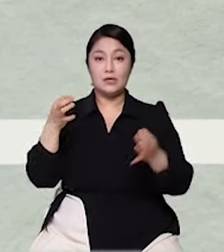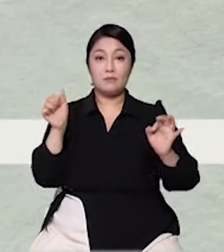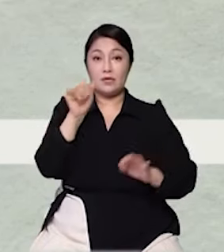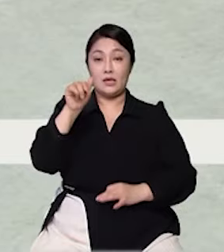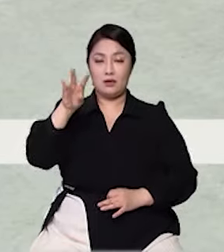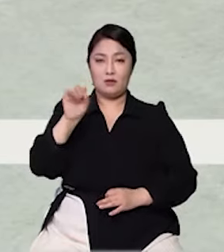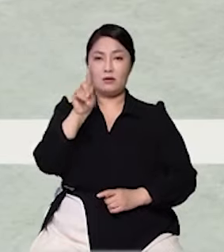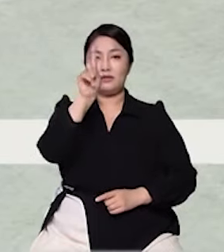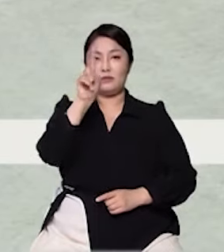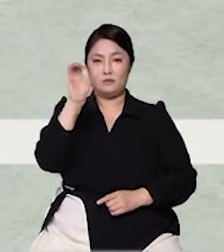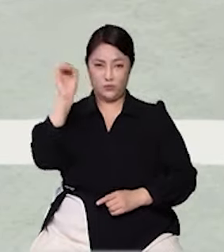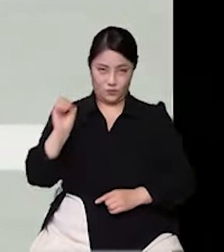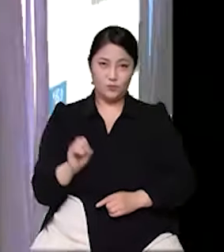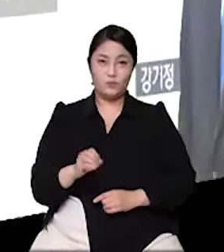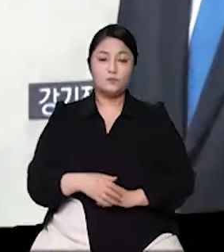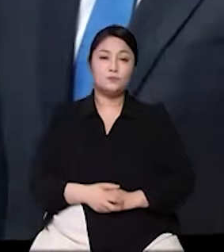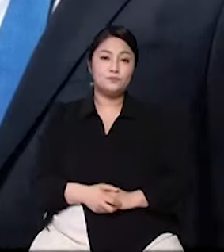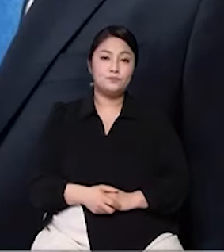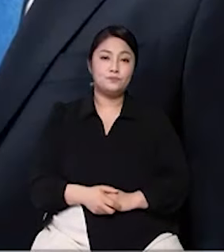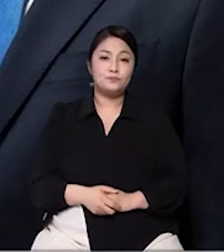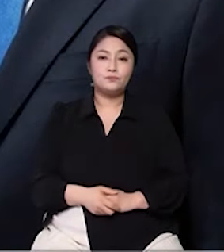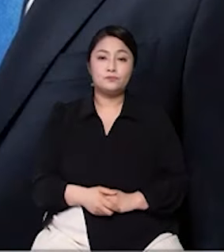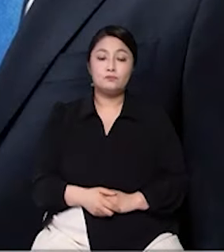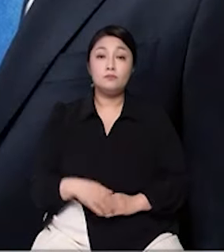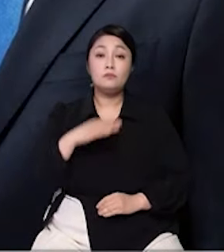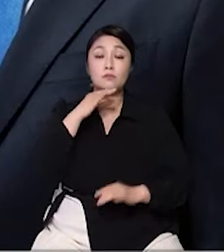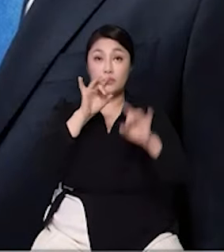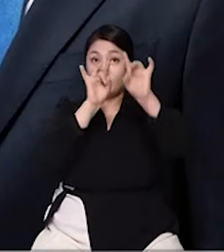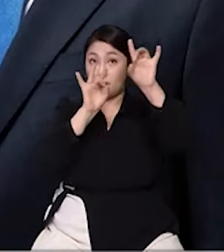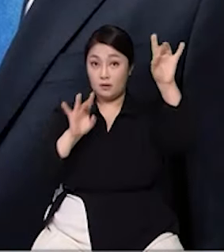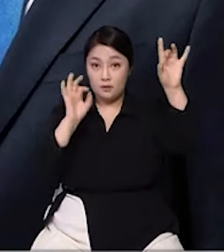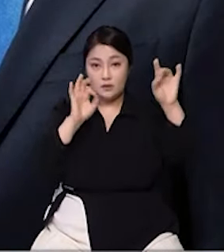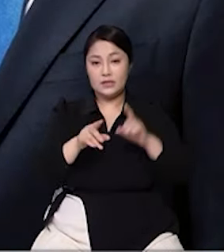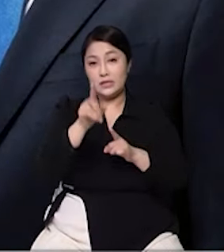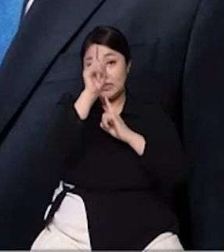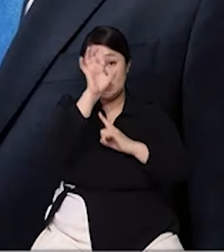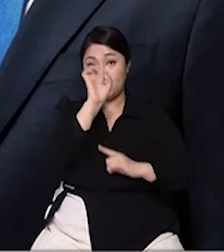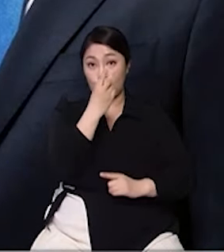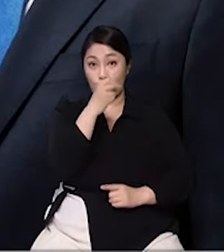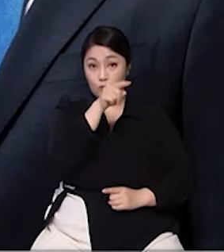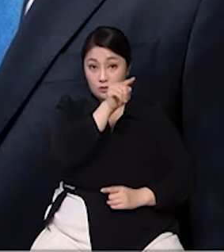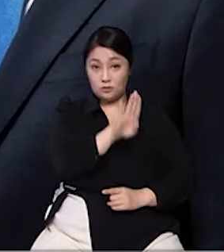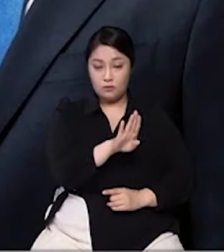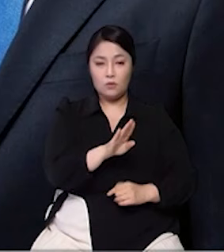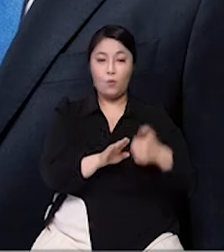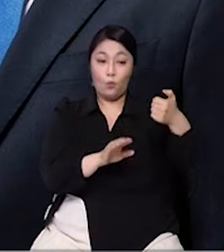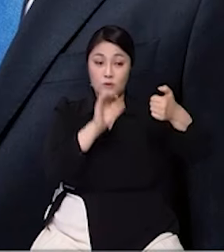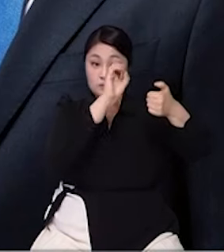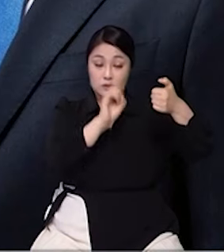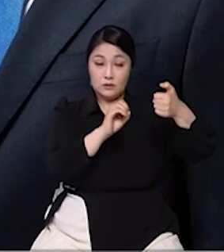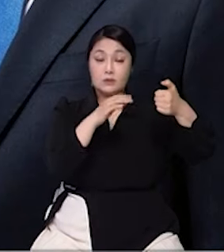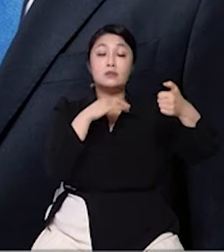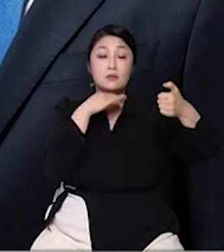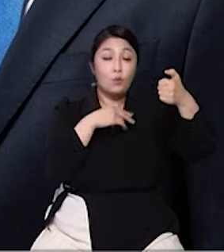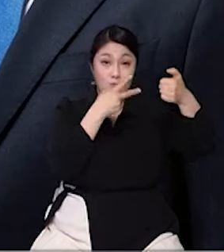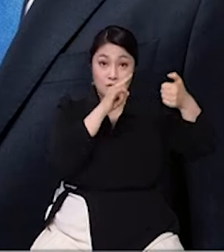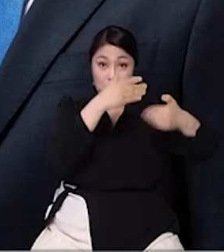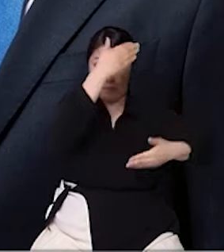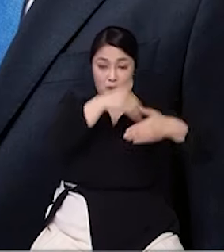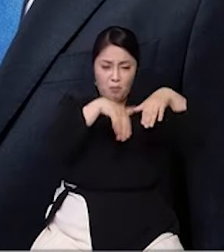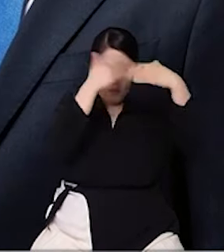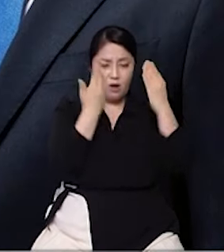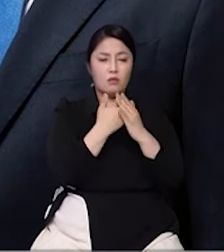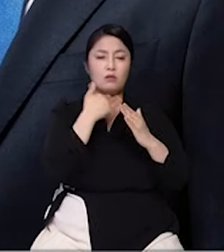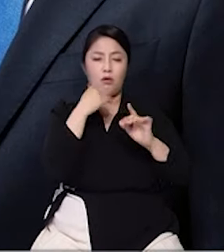1.0% 입니다 연령대 별로 보면 이용섭 예비후보가 50대를 제외한 모든 연령대 에서